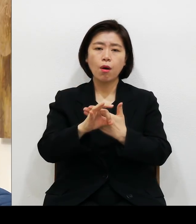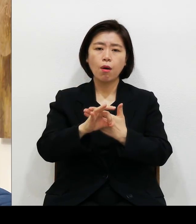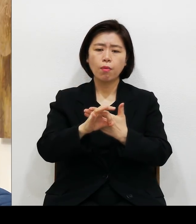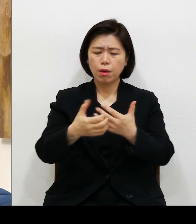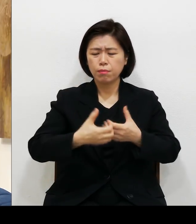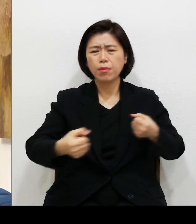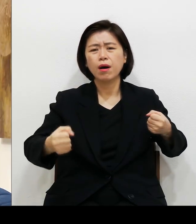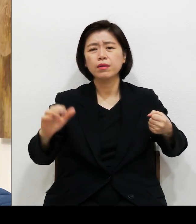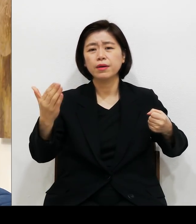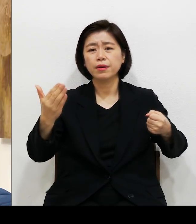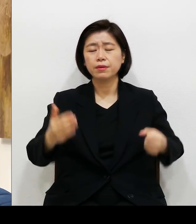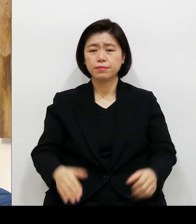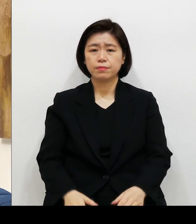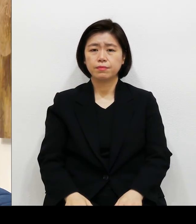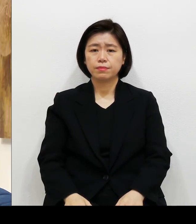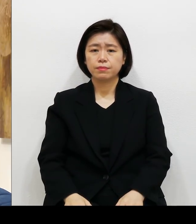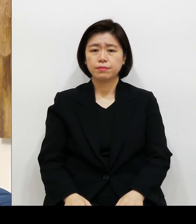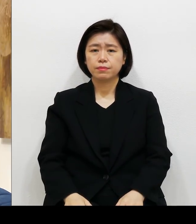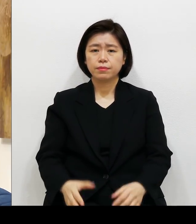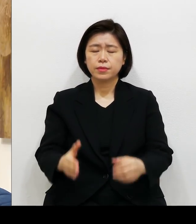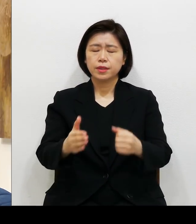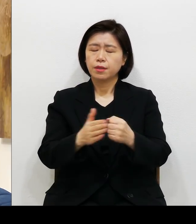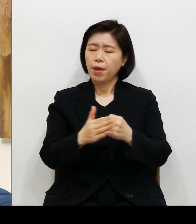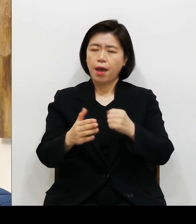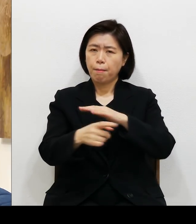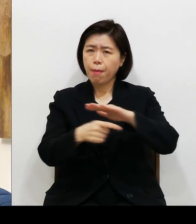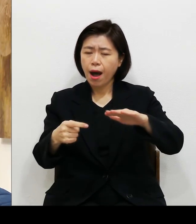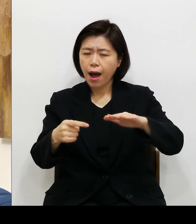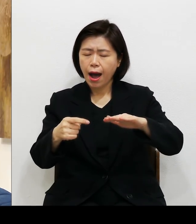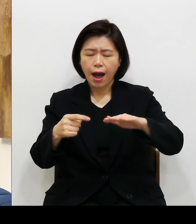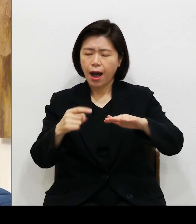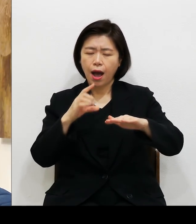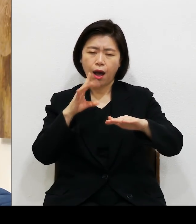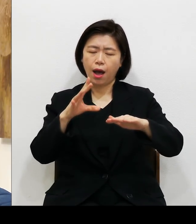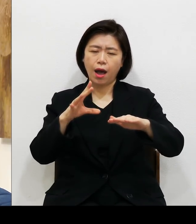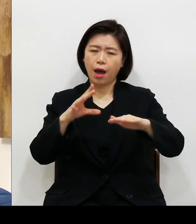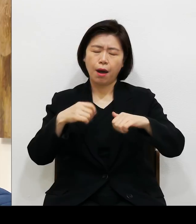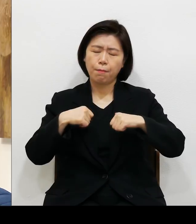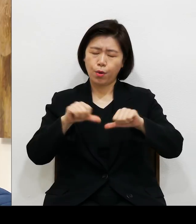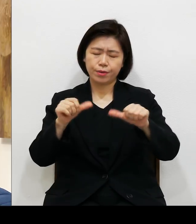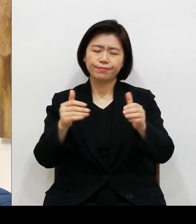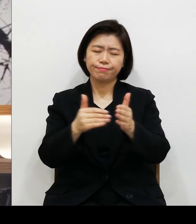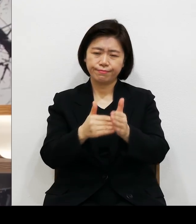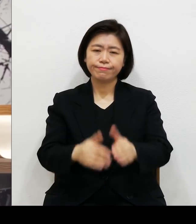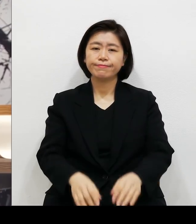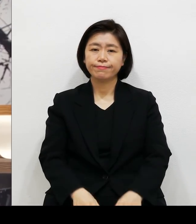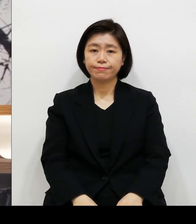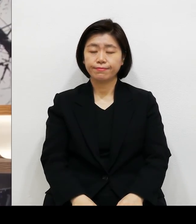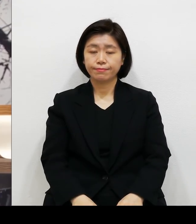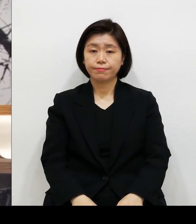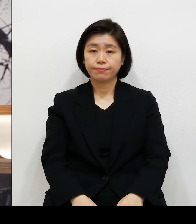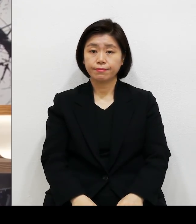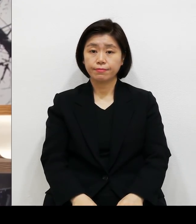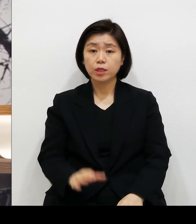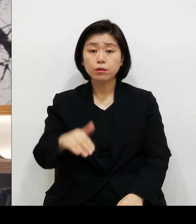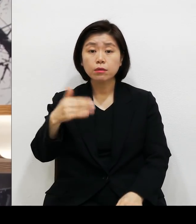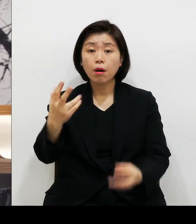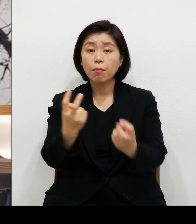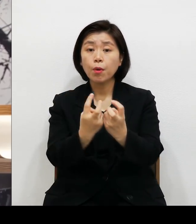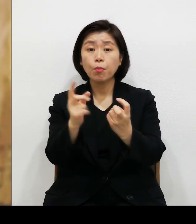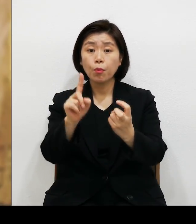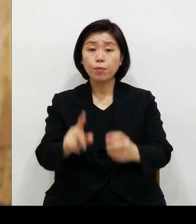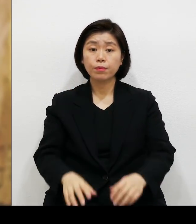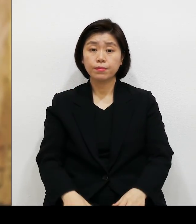거예요. 그러네요. 그래서 그 절도를 포기를 했죠. 빠르게 포기를 하고. 네. 그럼 어떻게?